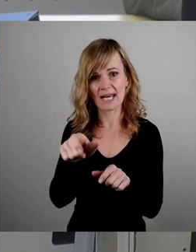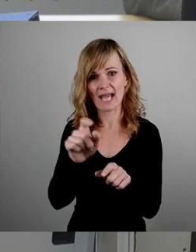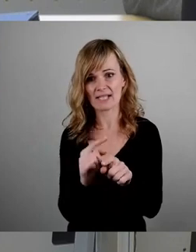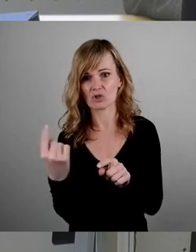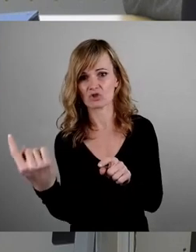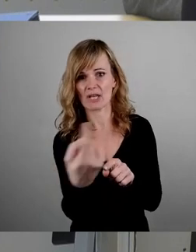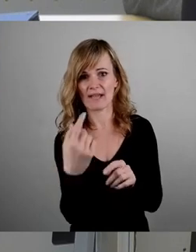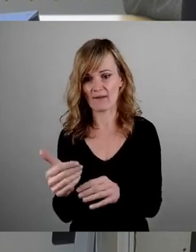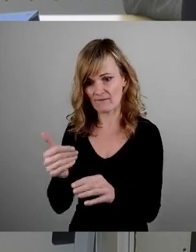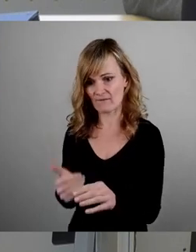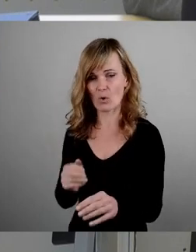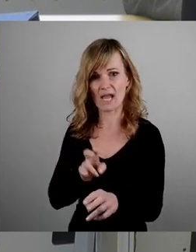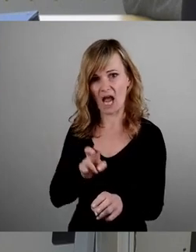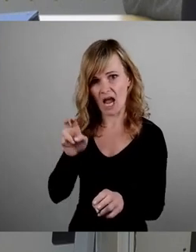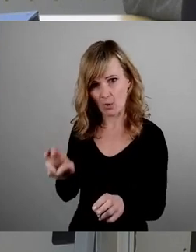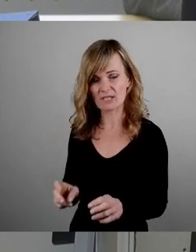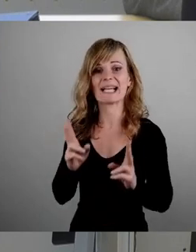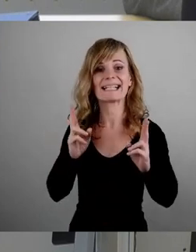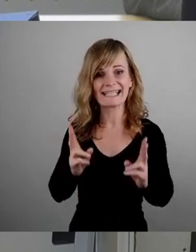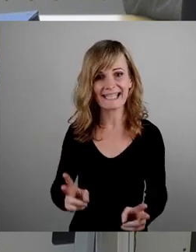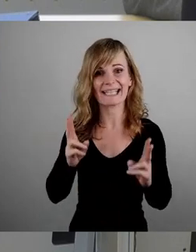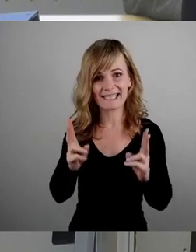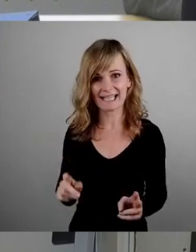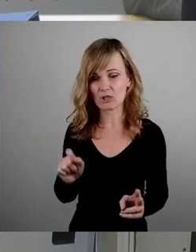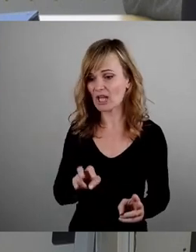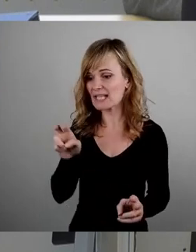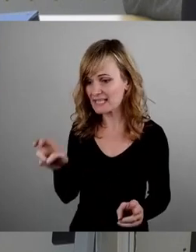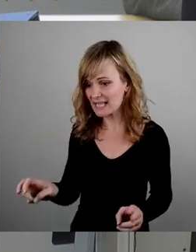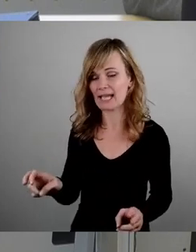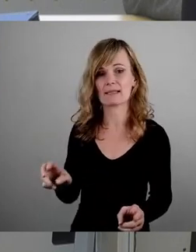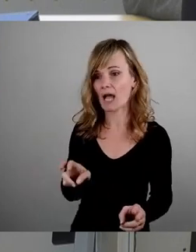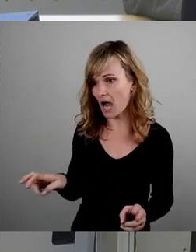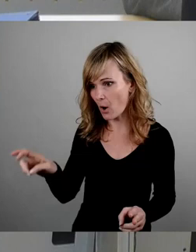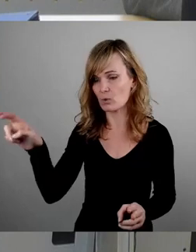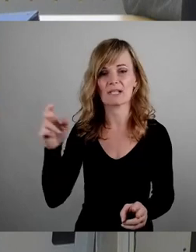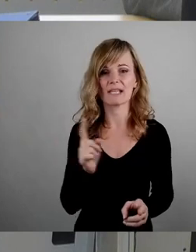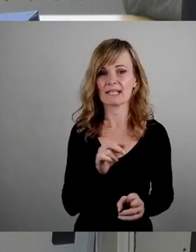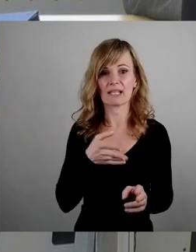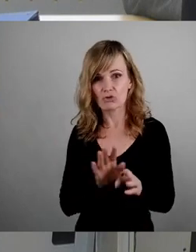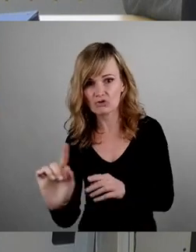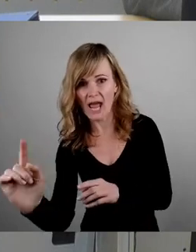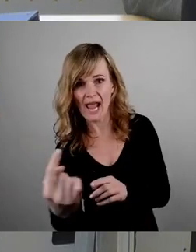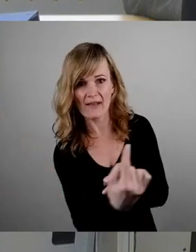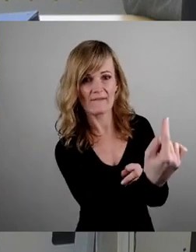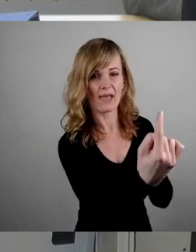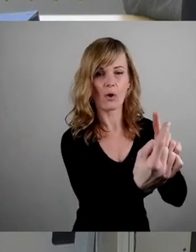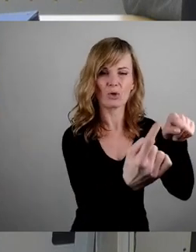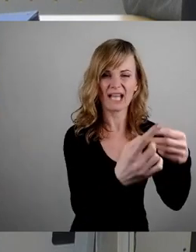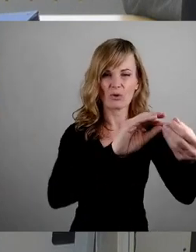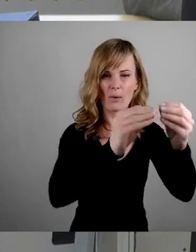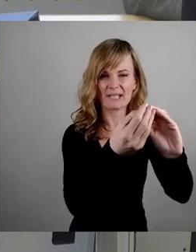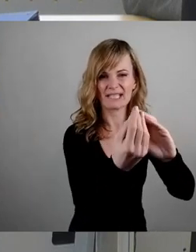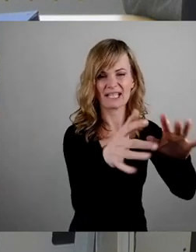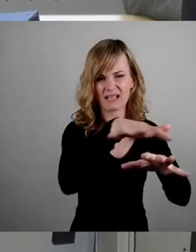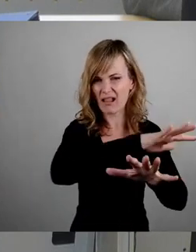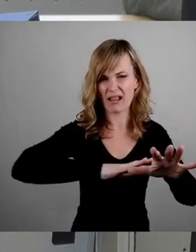auf der richtigen Straßenseite aus der Straßenbahn aussteigen und nicht erst in die Linie, in die Schleife einfahren müssen und dann diese sehr komplizierte und